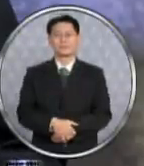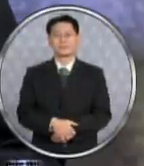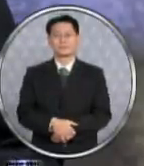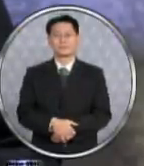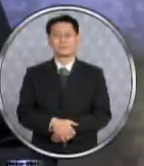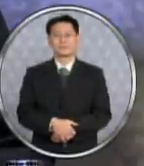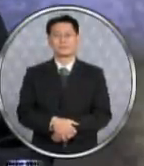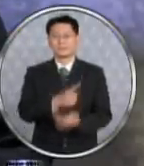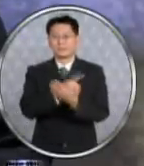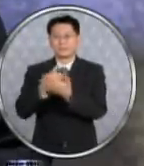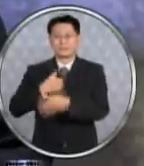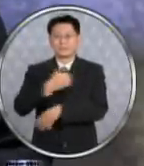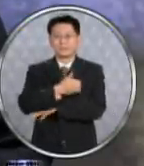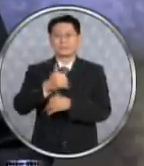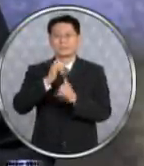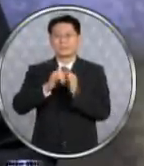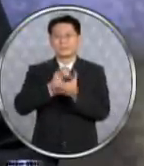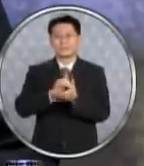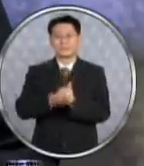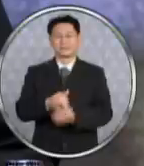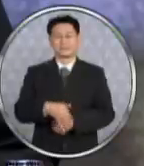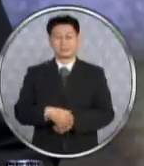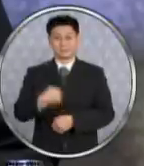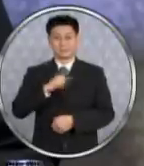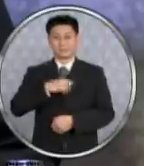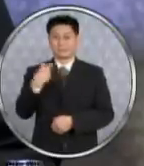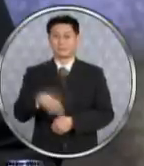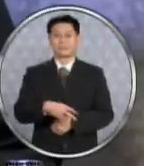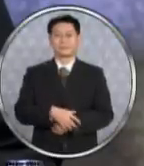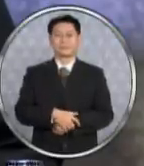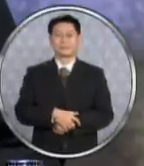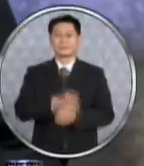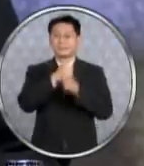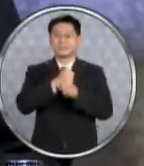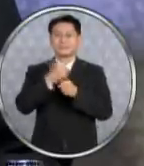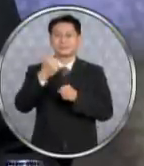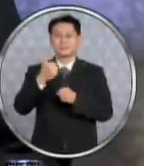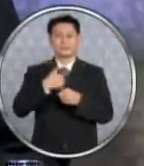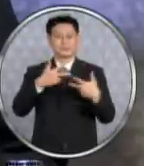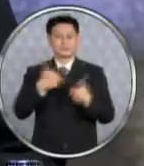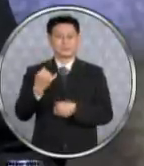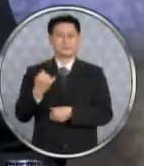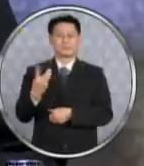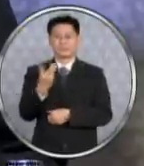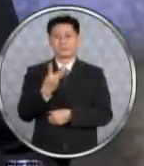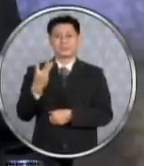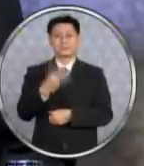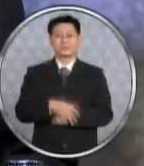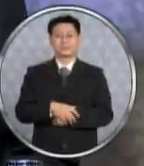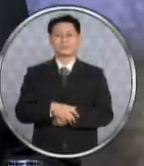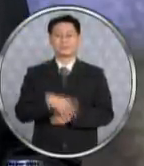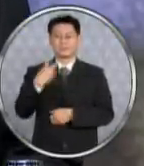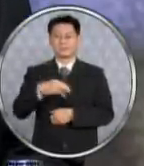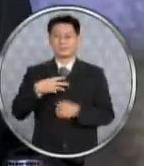各位亲爱的乡亲，今天楚瑜再一次的跟马主席、跟蔡主席，大家一